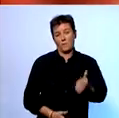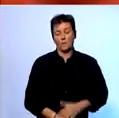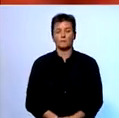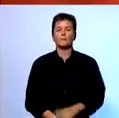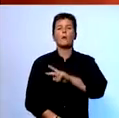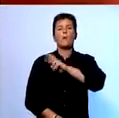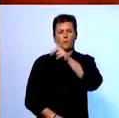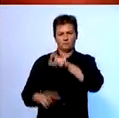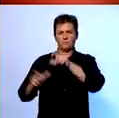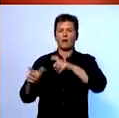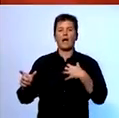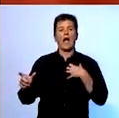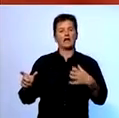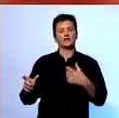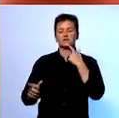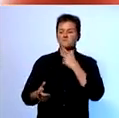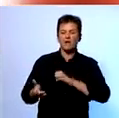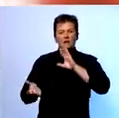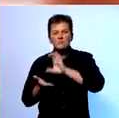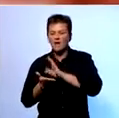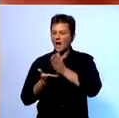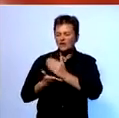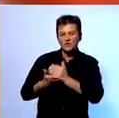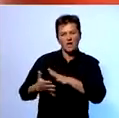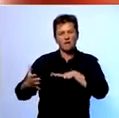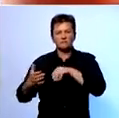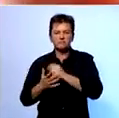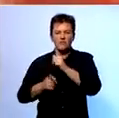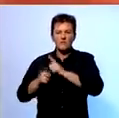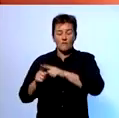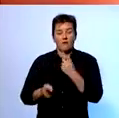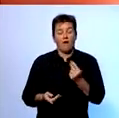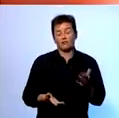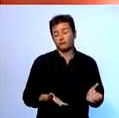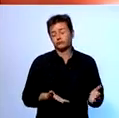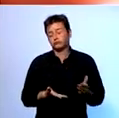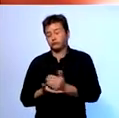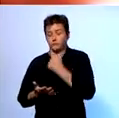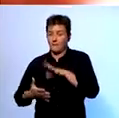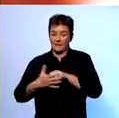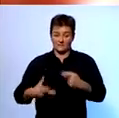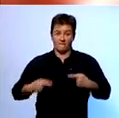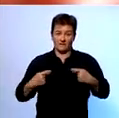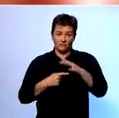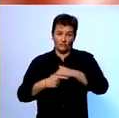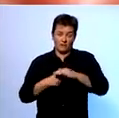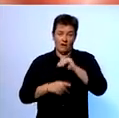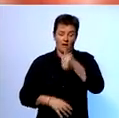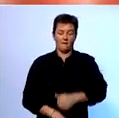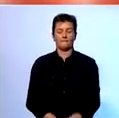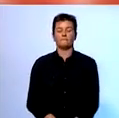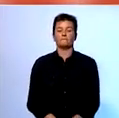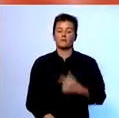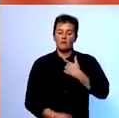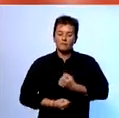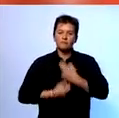tant de riches parasites gros actionnaires spéculateurs amassent des fortunes sans rien apporter à la collectivité je m'adresse à tous